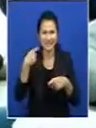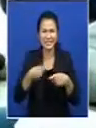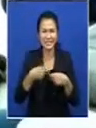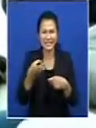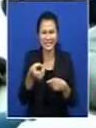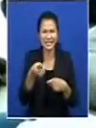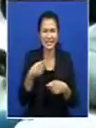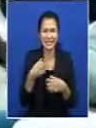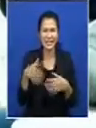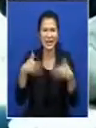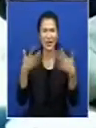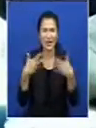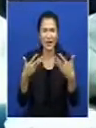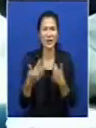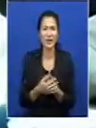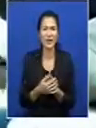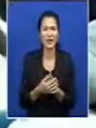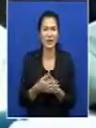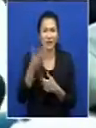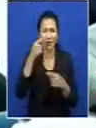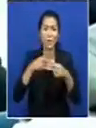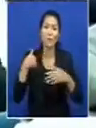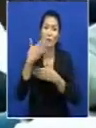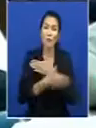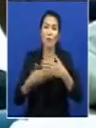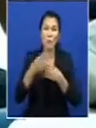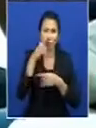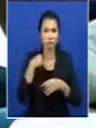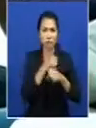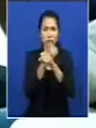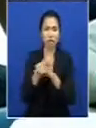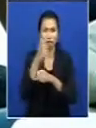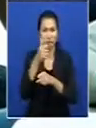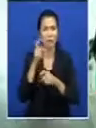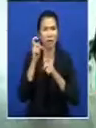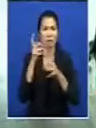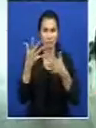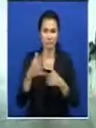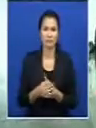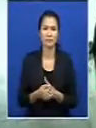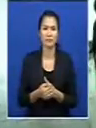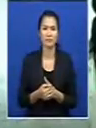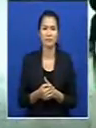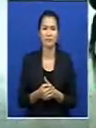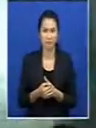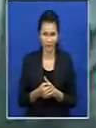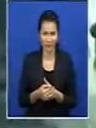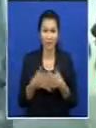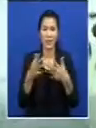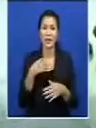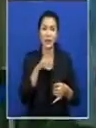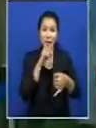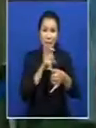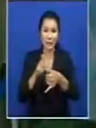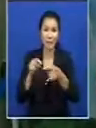ากนิดนึงร้อนด้วยอากาศร้อนด้วยปลอดภัยดีครับ ปลอดภัยดี ครับ ทั้งนี้จากการสอบ